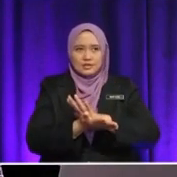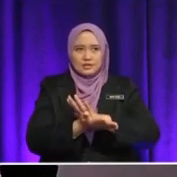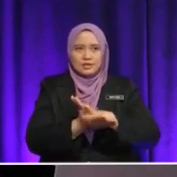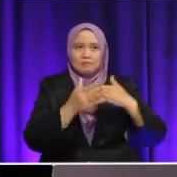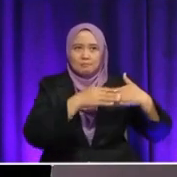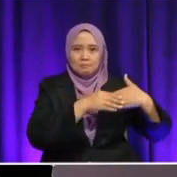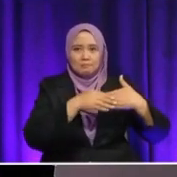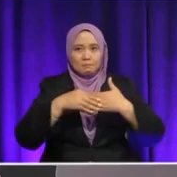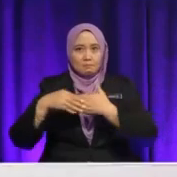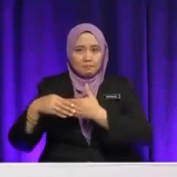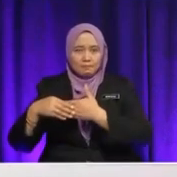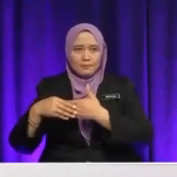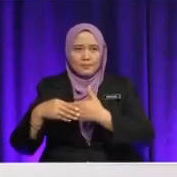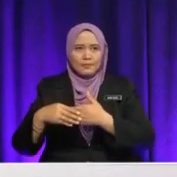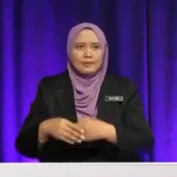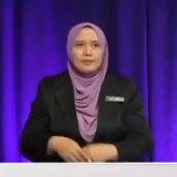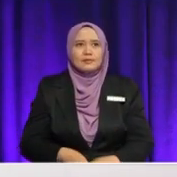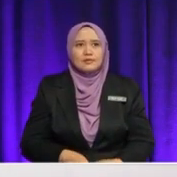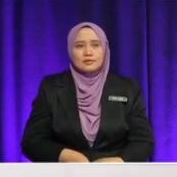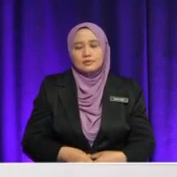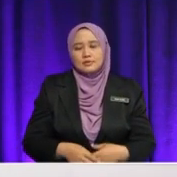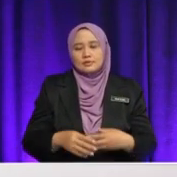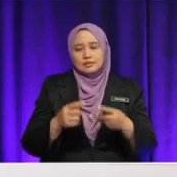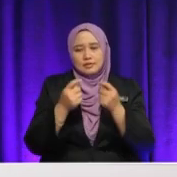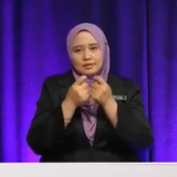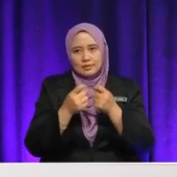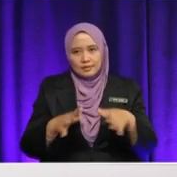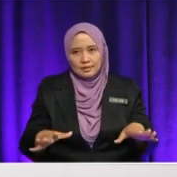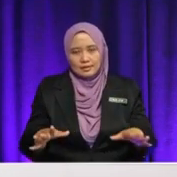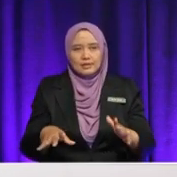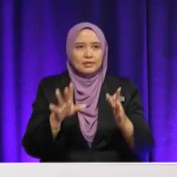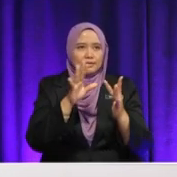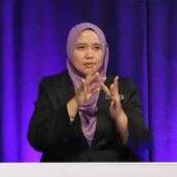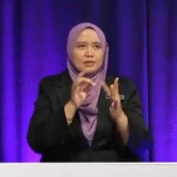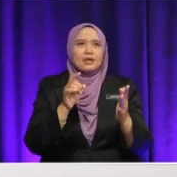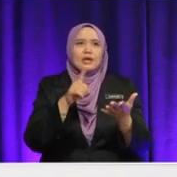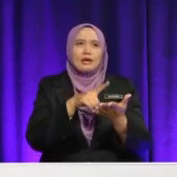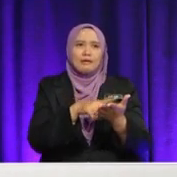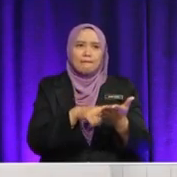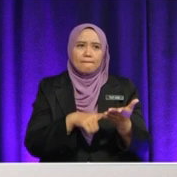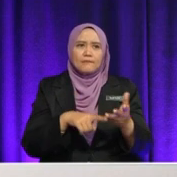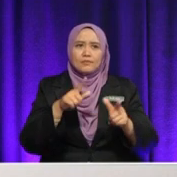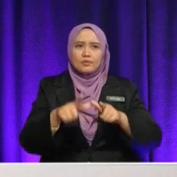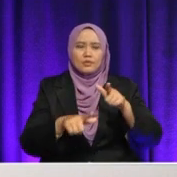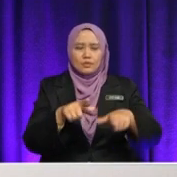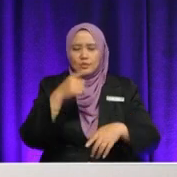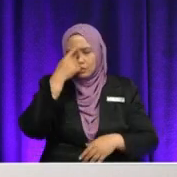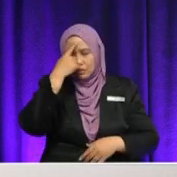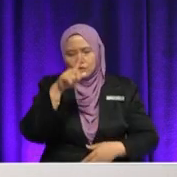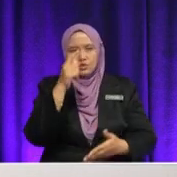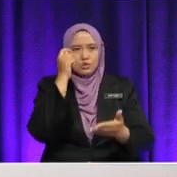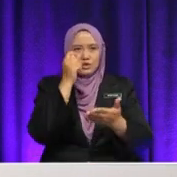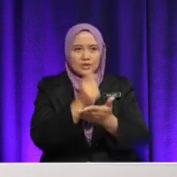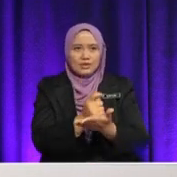oh sebagai seorang pemimpin dipilih sekarang sudah dipilih sama cowok dia kebal tadi nya tekan langkah Anda bagi mempertahankan kemerdekaan agama